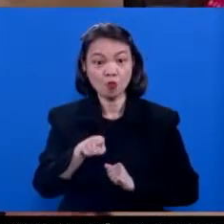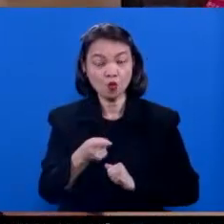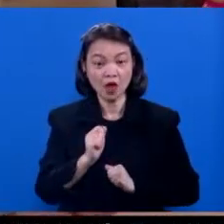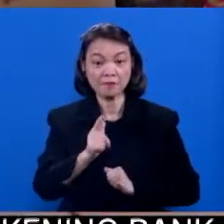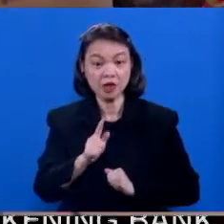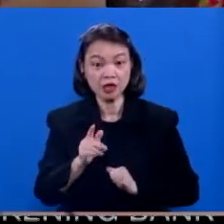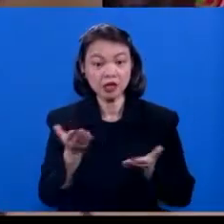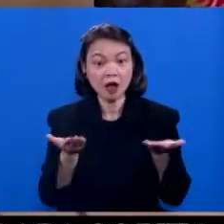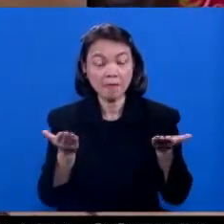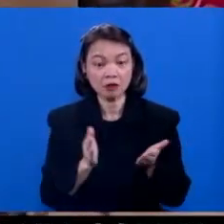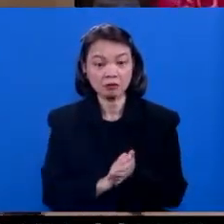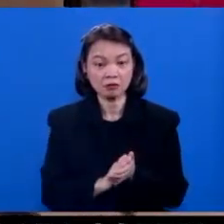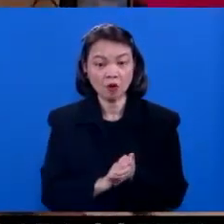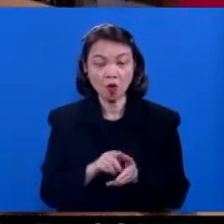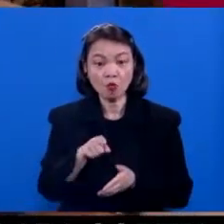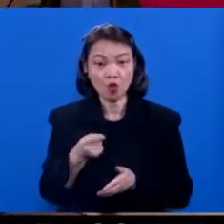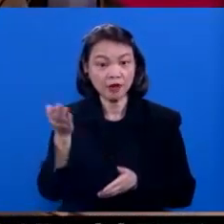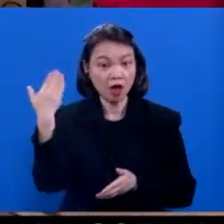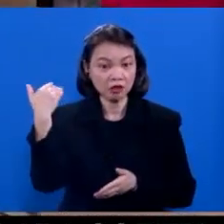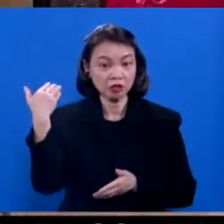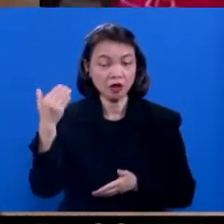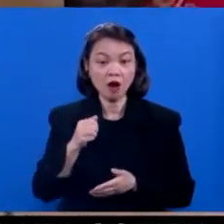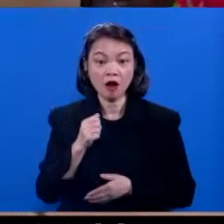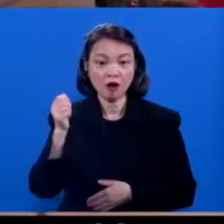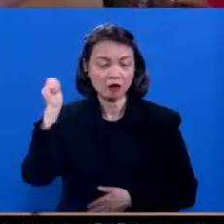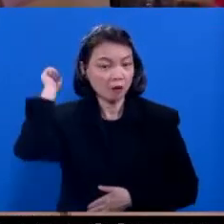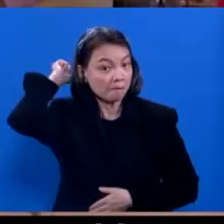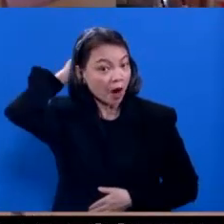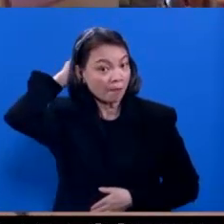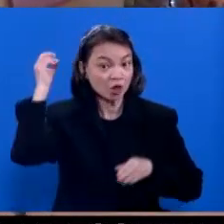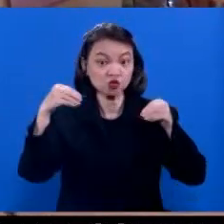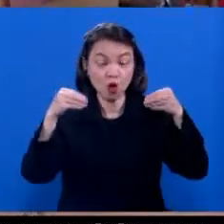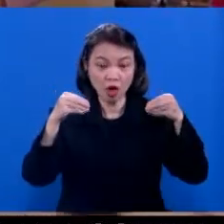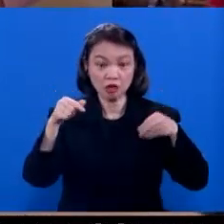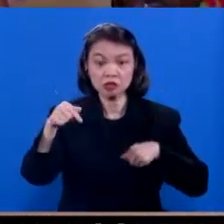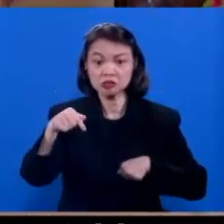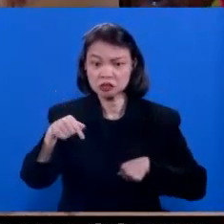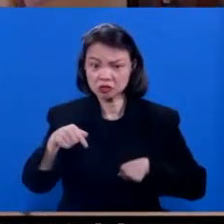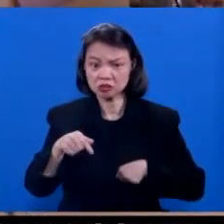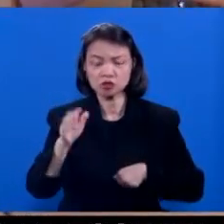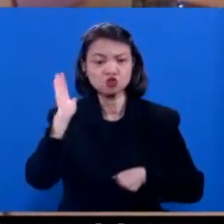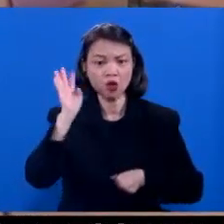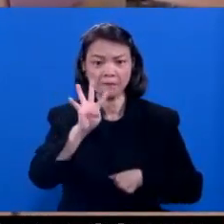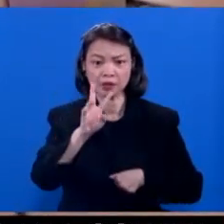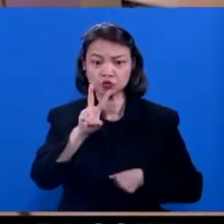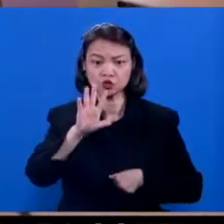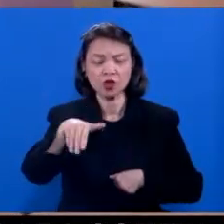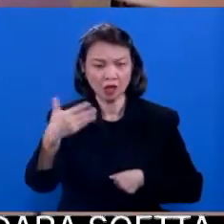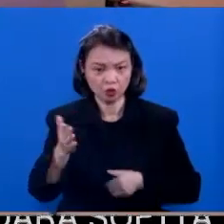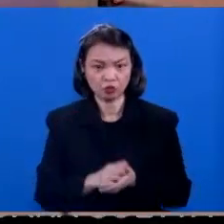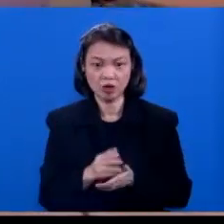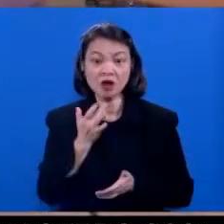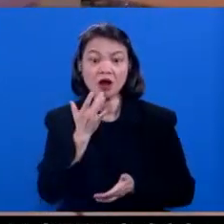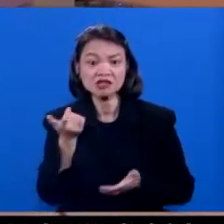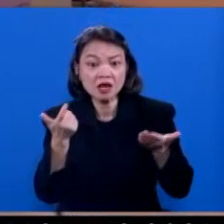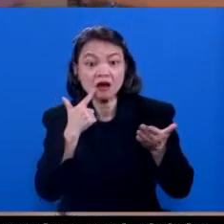masih mamahnya di sini. Sudah lama, saya kan sudah 40 tahun di sini, 42 tahun. 42 tahun. Iya, soal rasanya gimana, Bu? Masih tetap